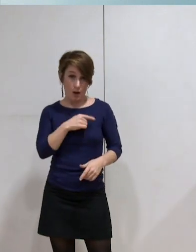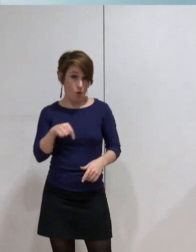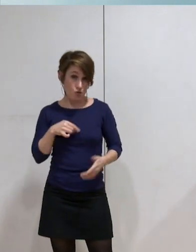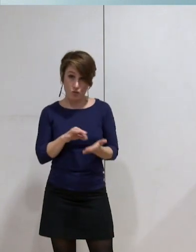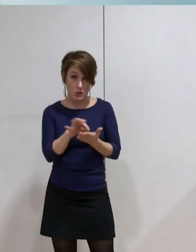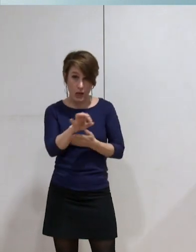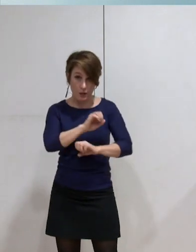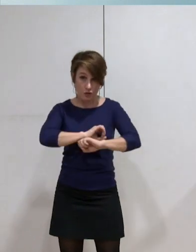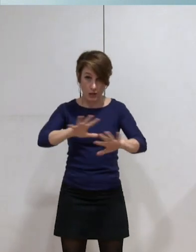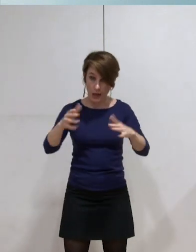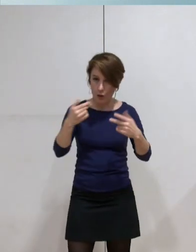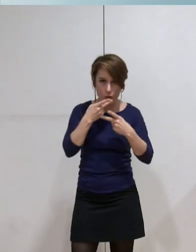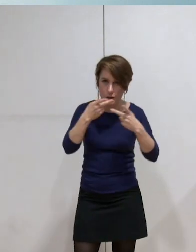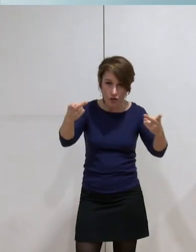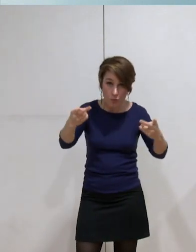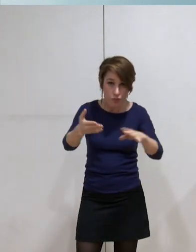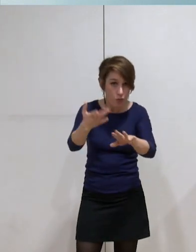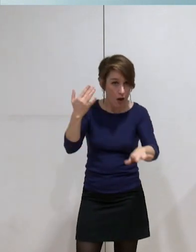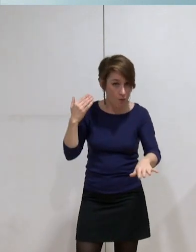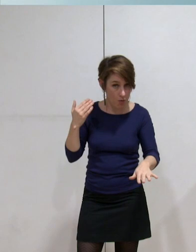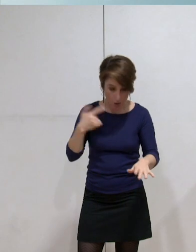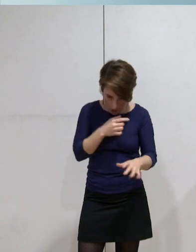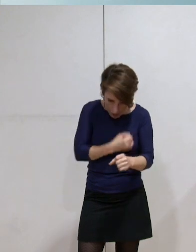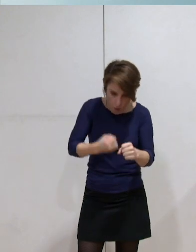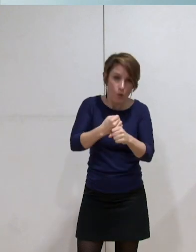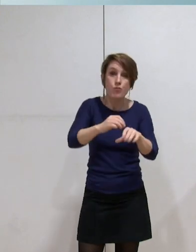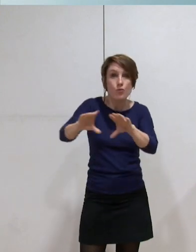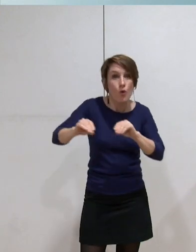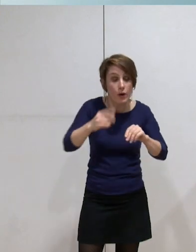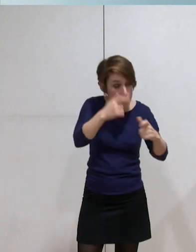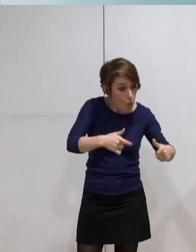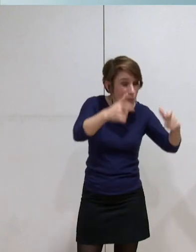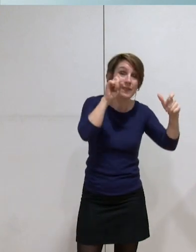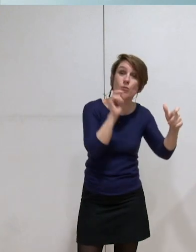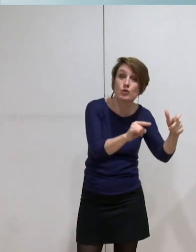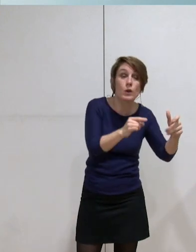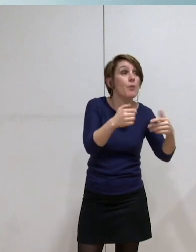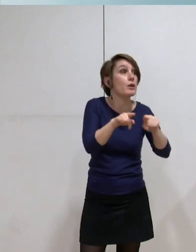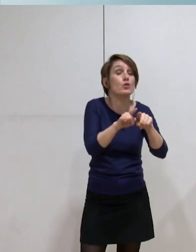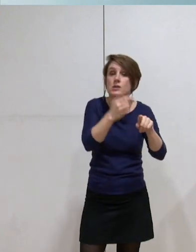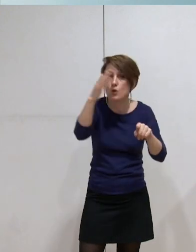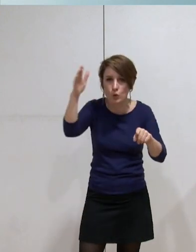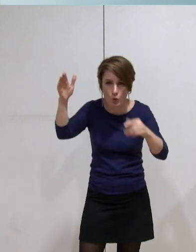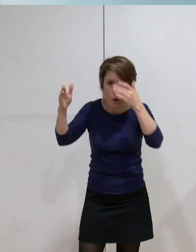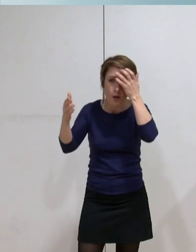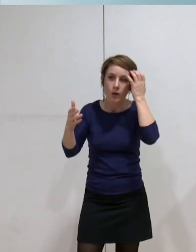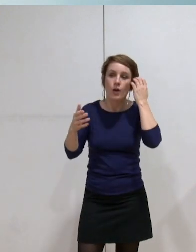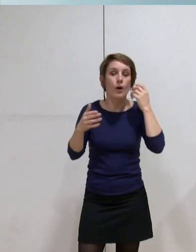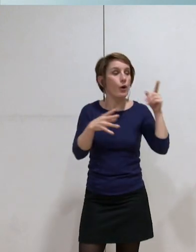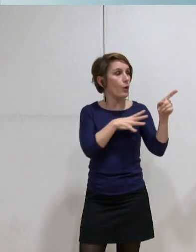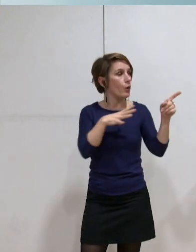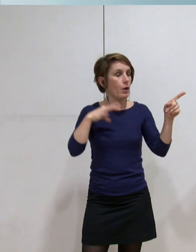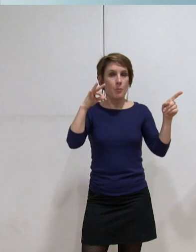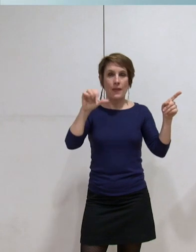avons énoncé dès le début que nous mettons en œuvre à la fois sur ce bâtiment- là mais également ça a été rappelé par Madame